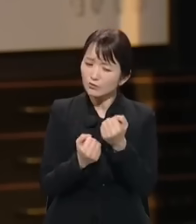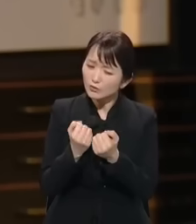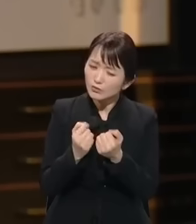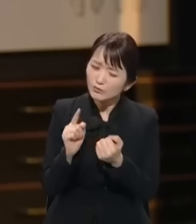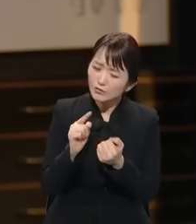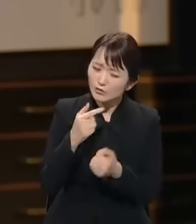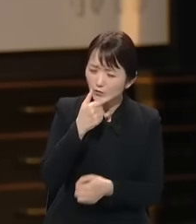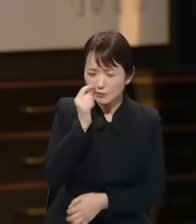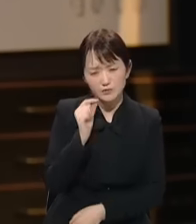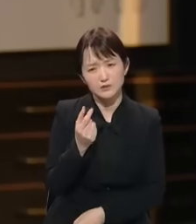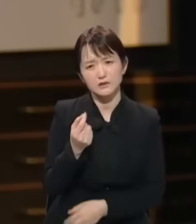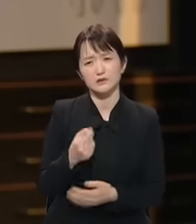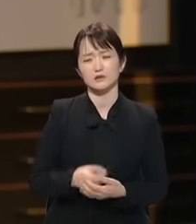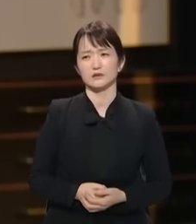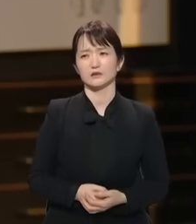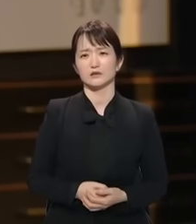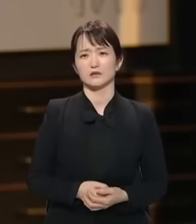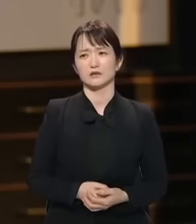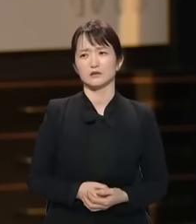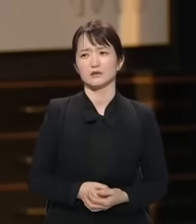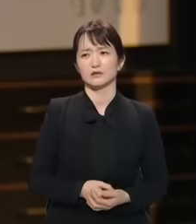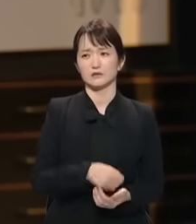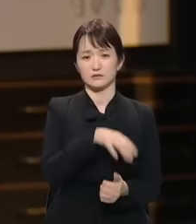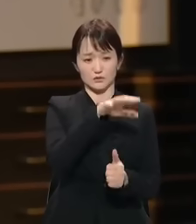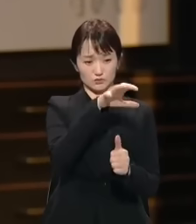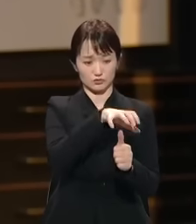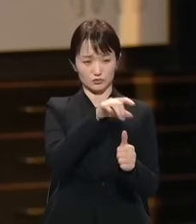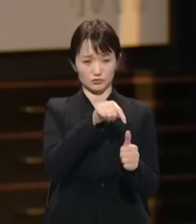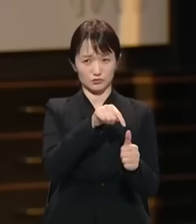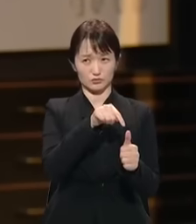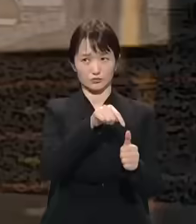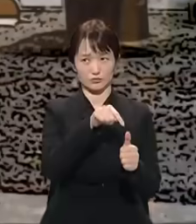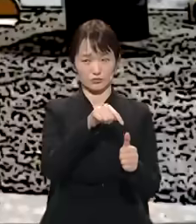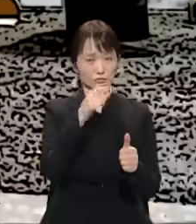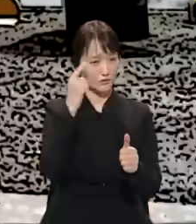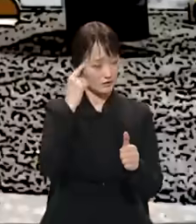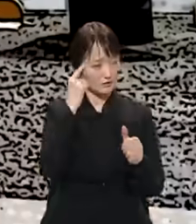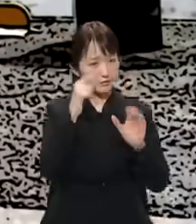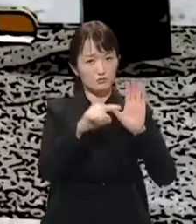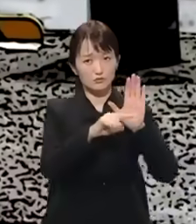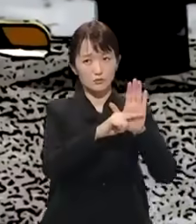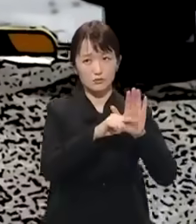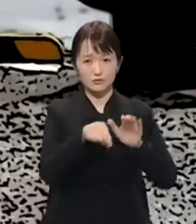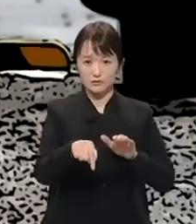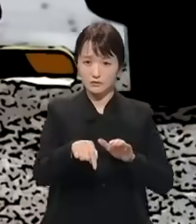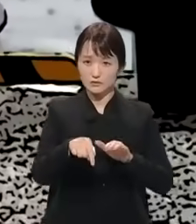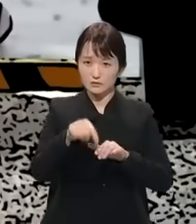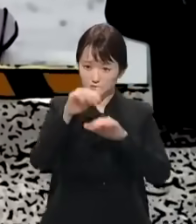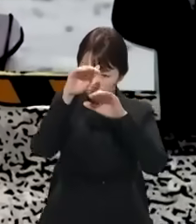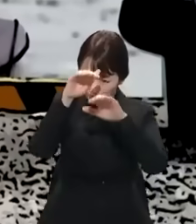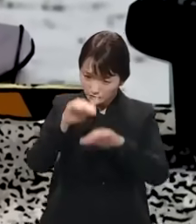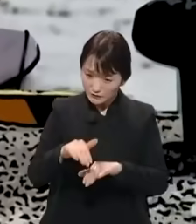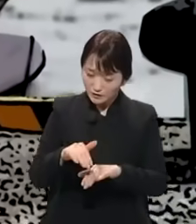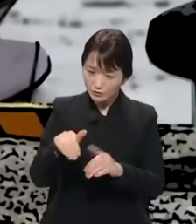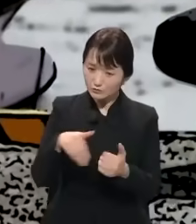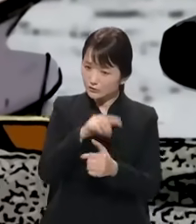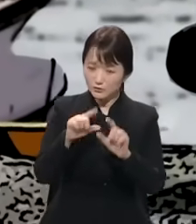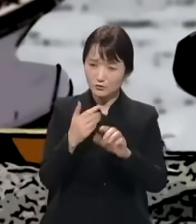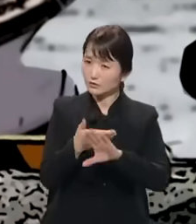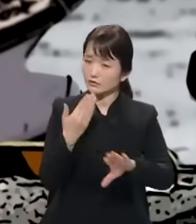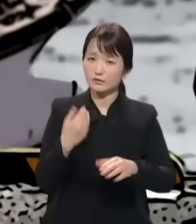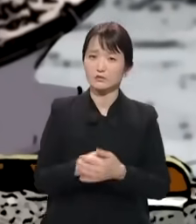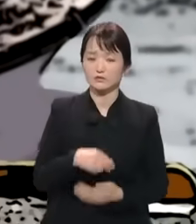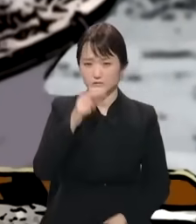좀 부족했던 것 같아요. 아시겠지만 저는 구속에 대해서 기본적으로 부정적인 입장인데, 이 경우는 사안이 좀 달라 보입니다. 이 경우에는